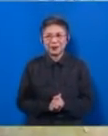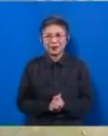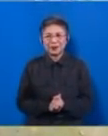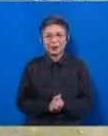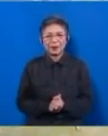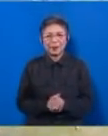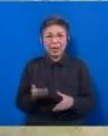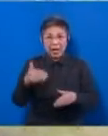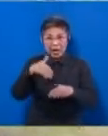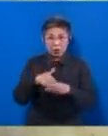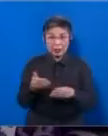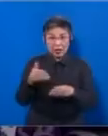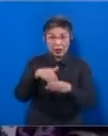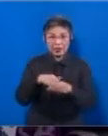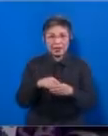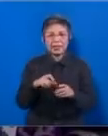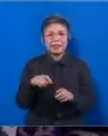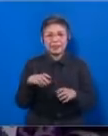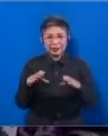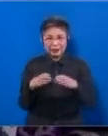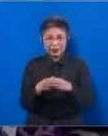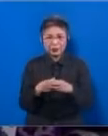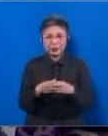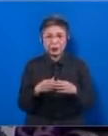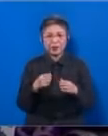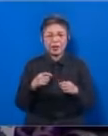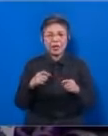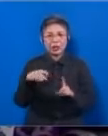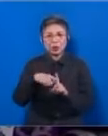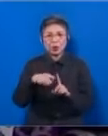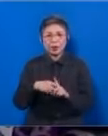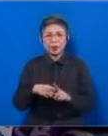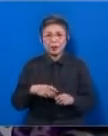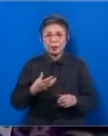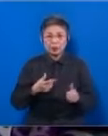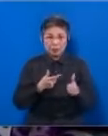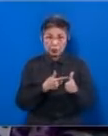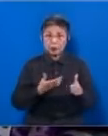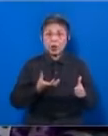Bagi anggota ketoprak Distra Budaya, berkesenian bukanlah sekedar hobi belaka.